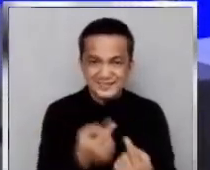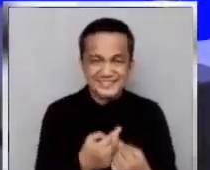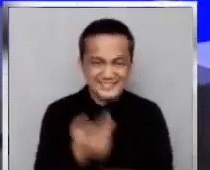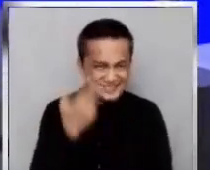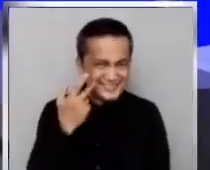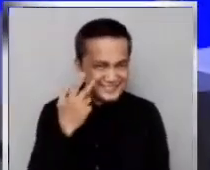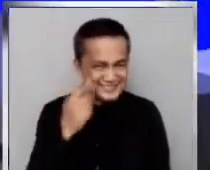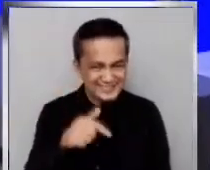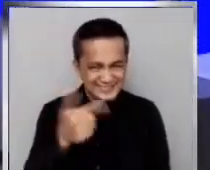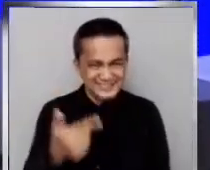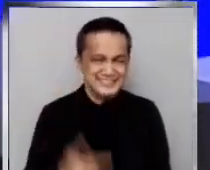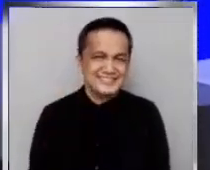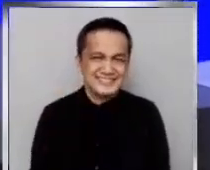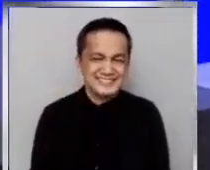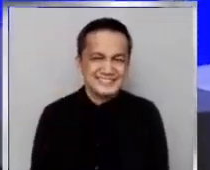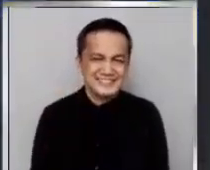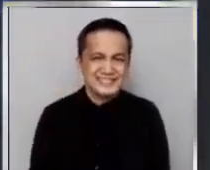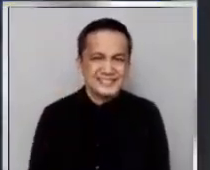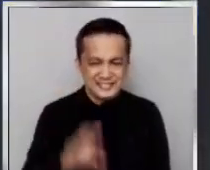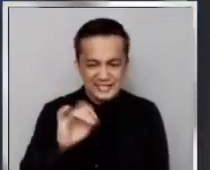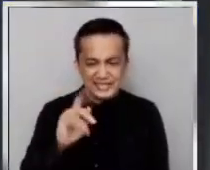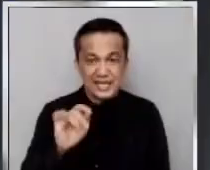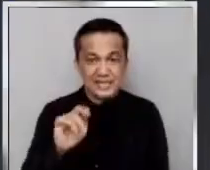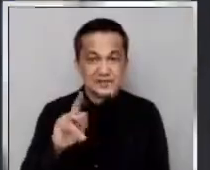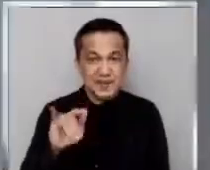Trivia na chika ni Katatibayan.